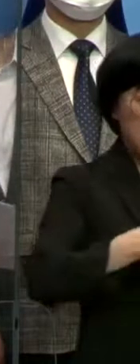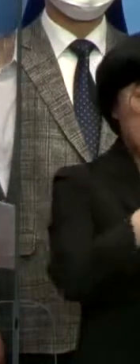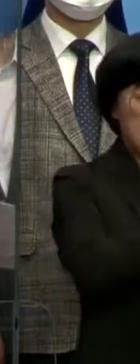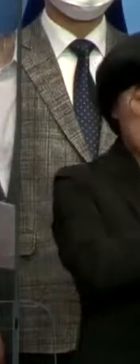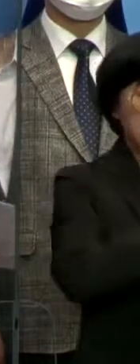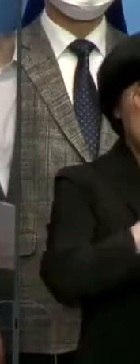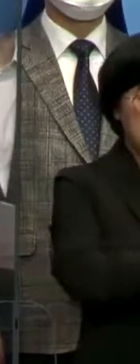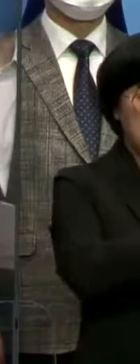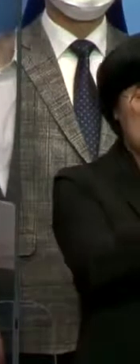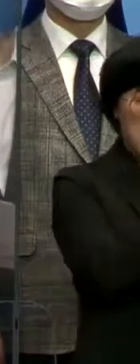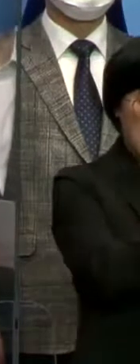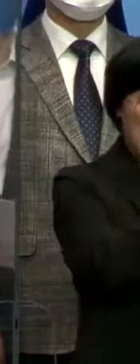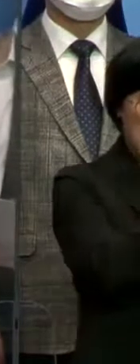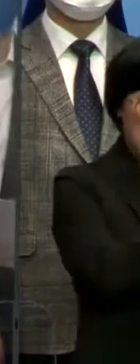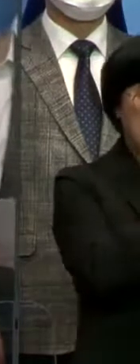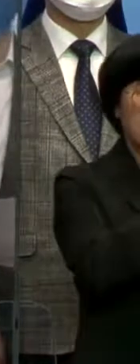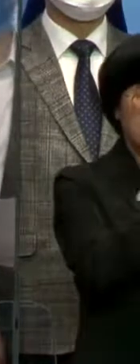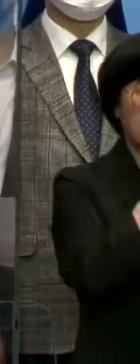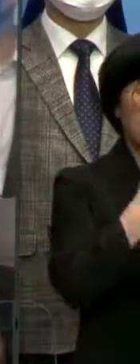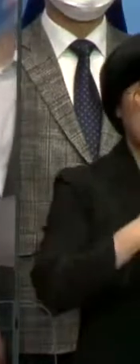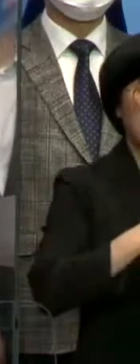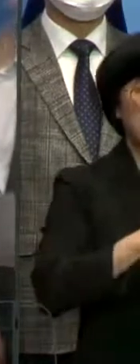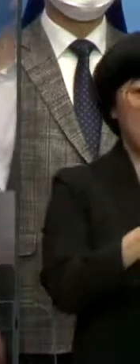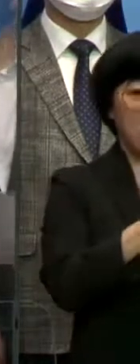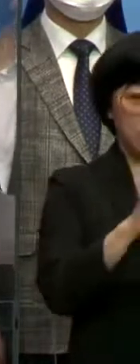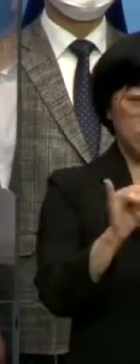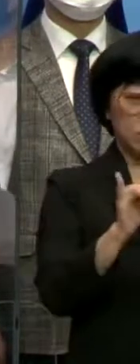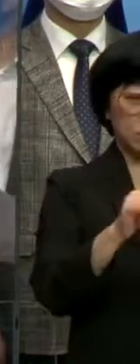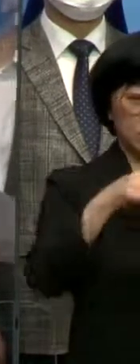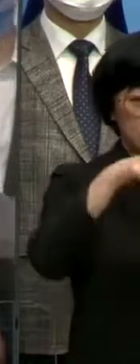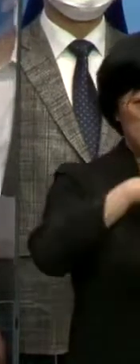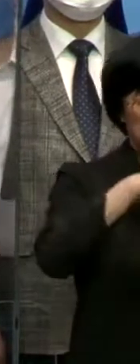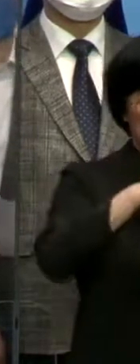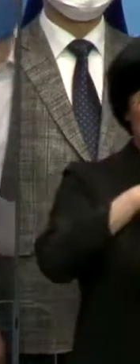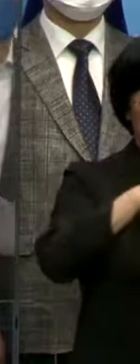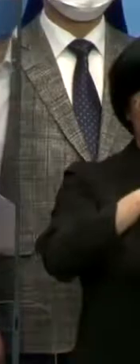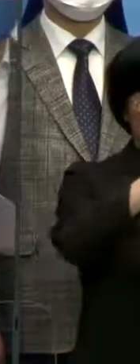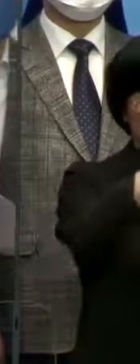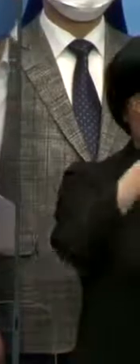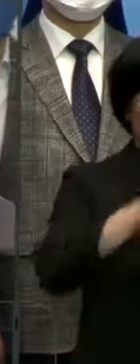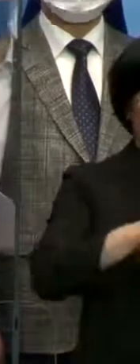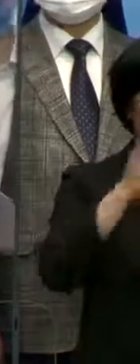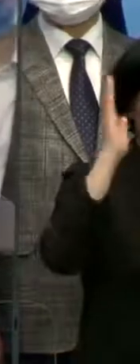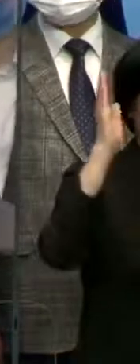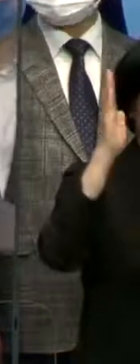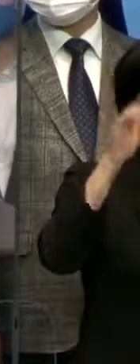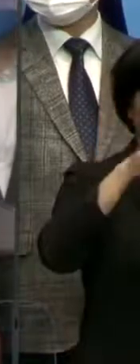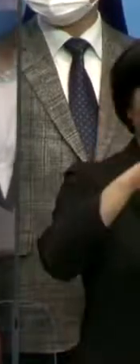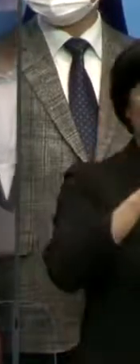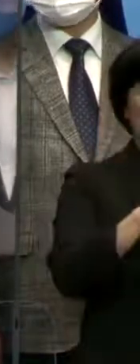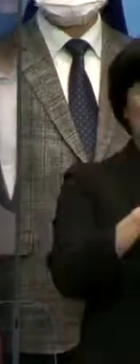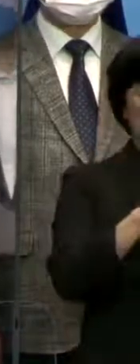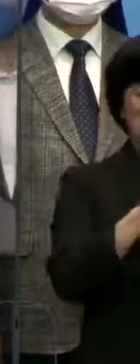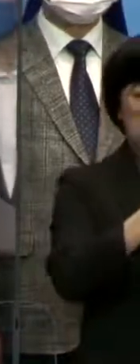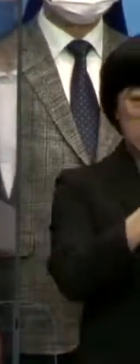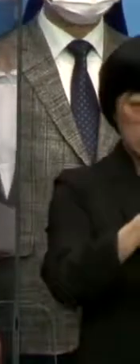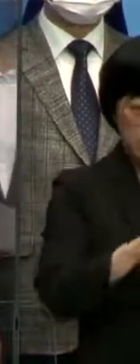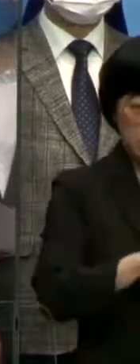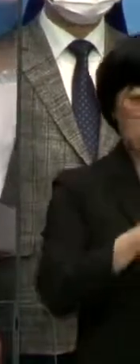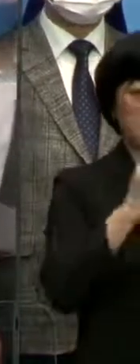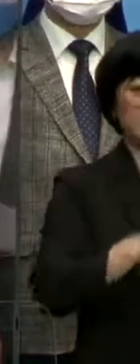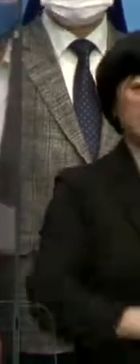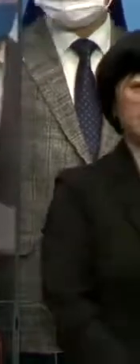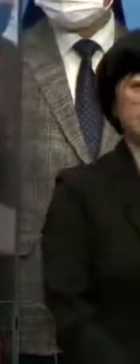의미에 대해서 설명하셨던 우리 세 분 의원님들 입장을 차례로 듣도록 하겠습니다. 강병원 의원님, 권칠승 의원님, 강선